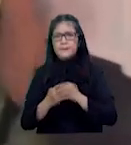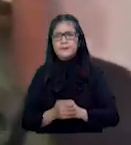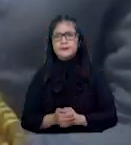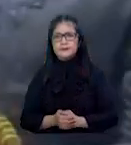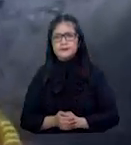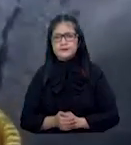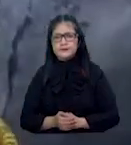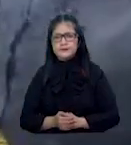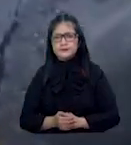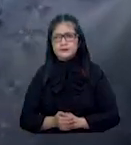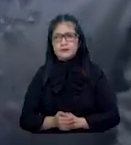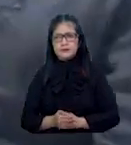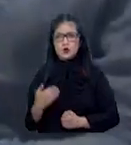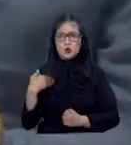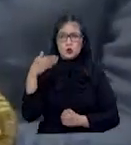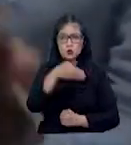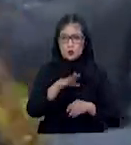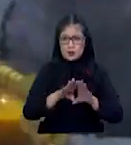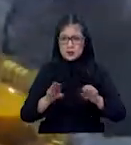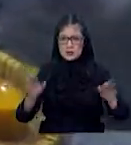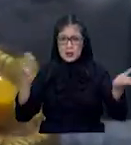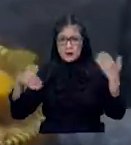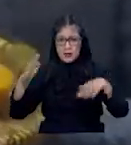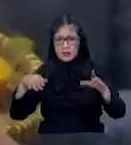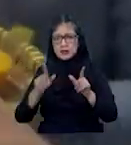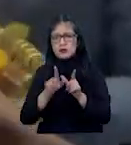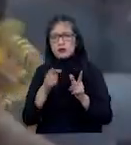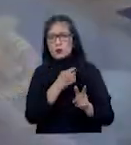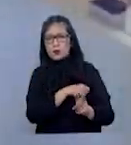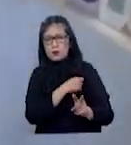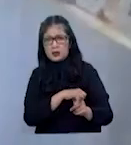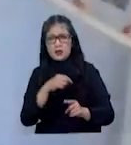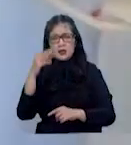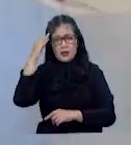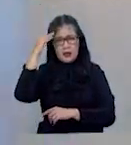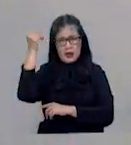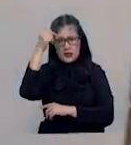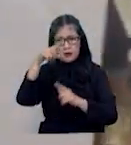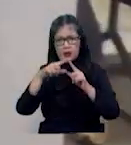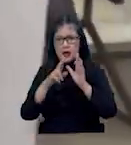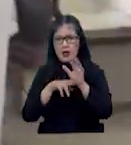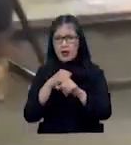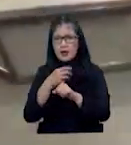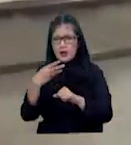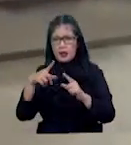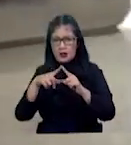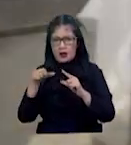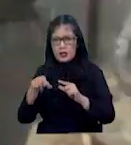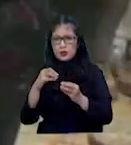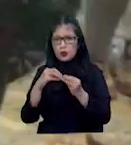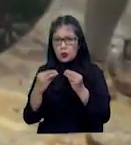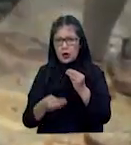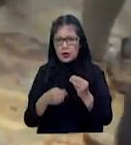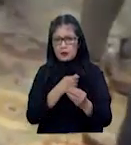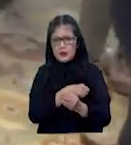di sela-sela kunjungan kerjanya di Bali wakil menteri pariwisata dan ekonomi kreatif Angela tanoesoedibyo yang juga wakil ketua umum partai perindo bidang ekonomi